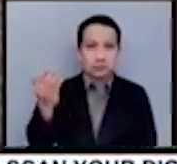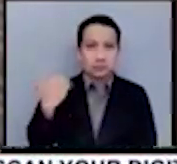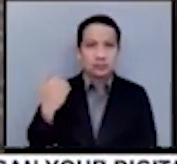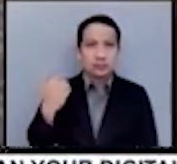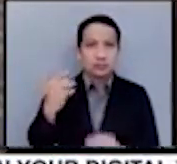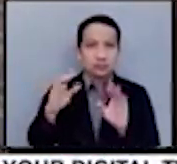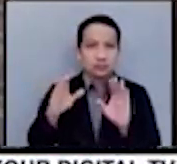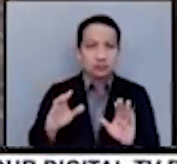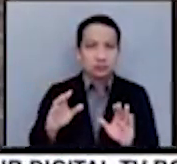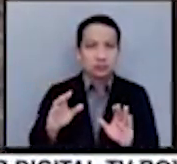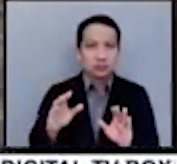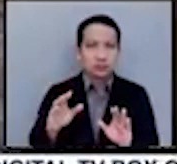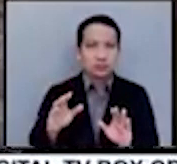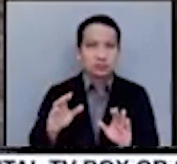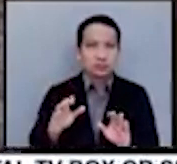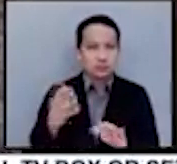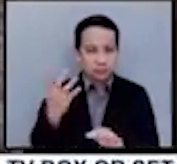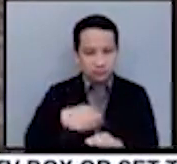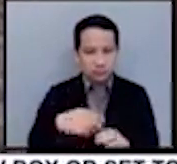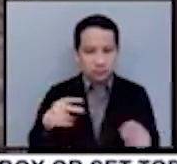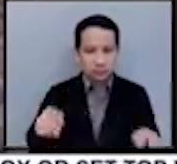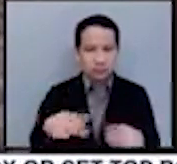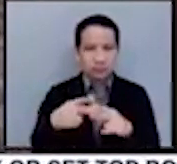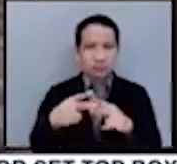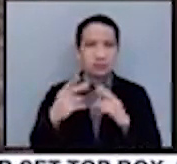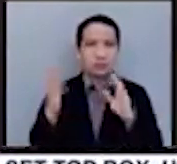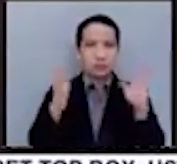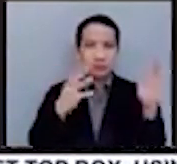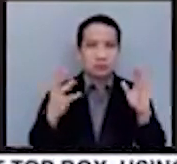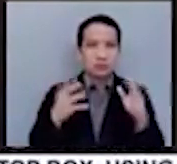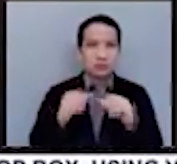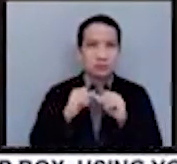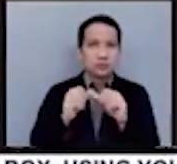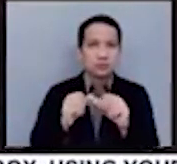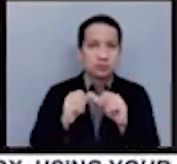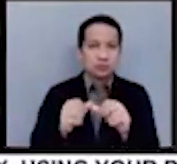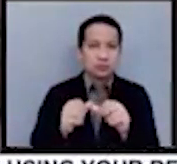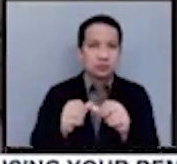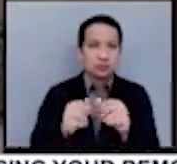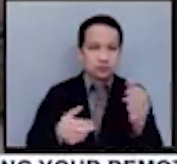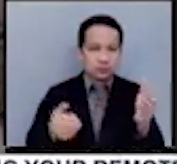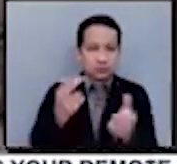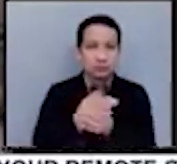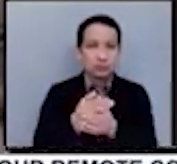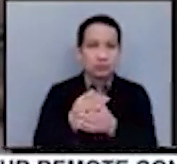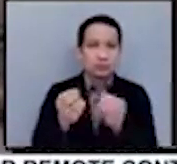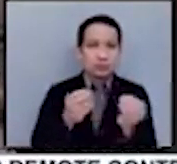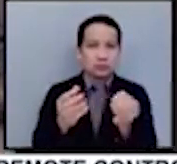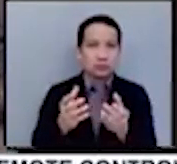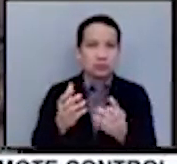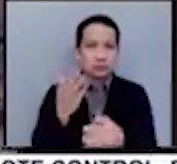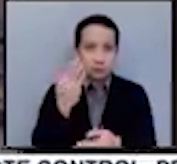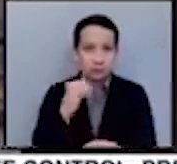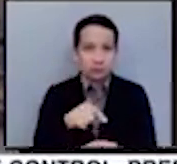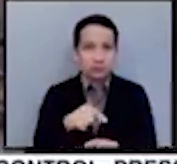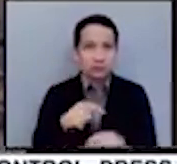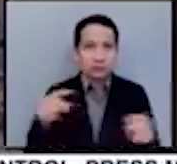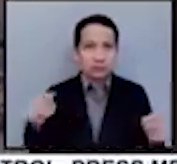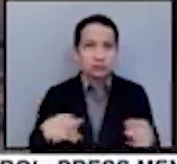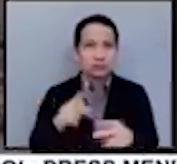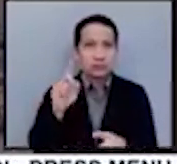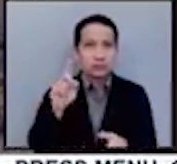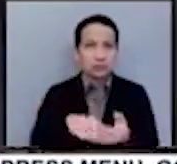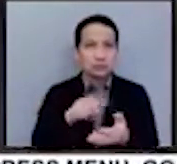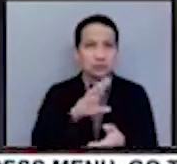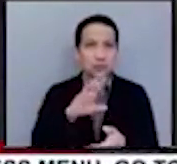na magiging maganda na ang lagay ng panahon para may pagpatuloy nila ang rescue operations. Magugunitang umabot sa 1,500